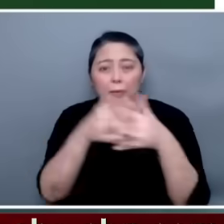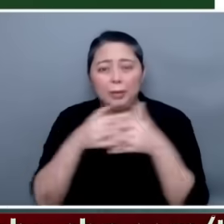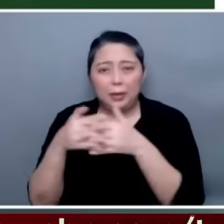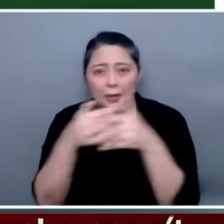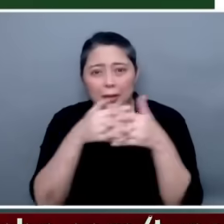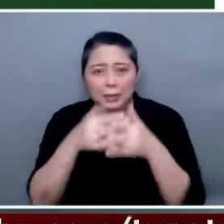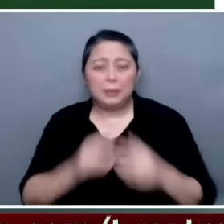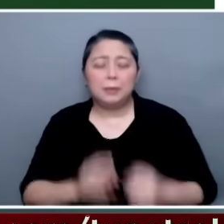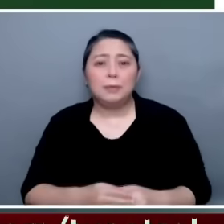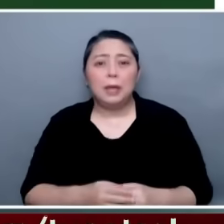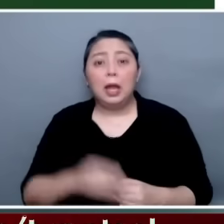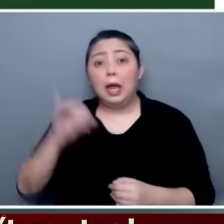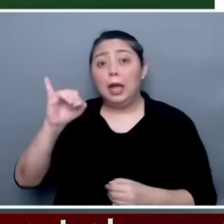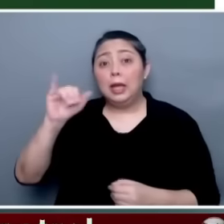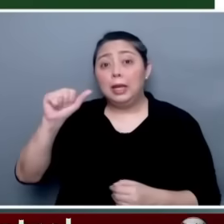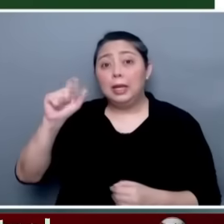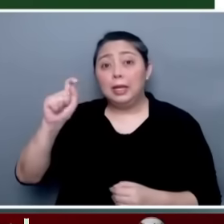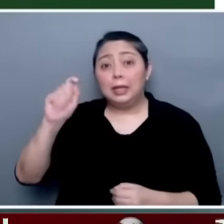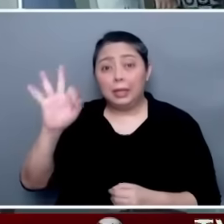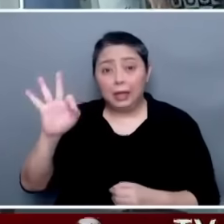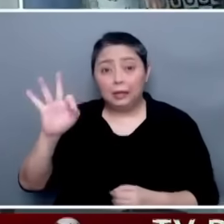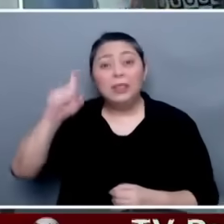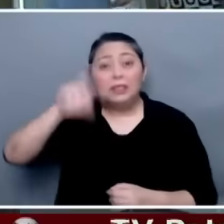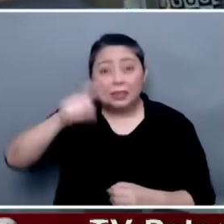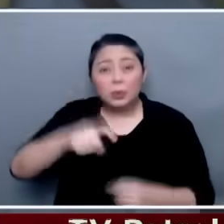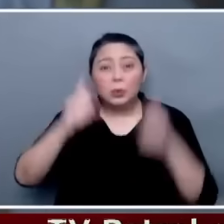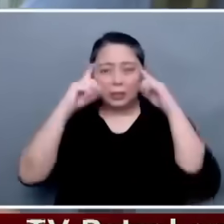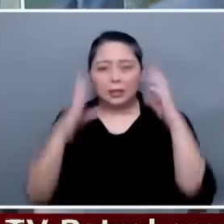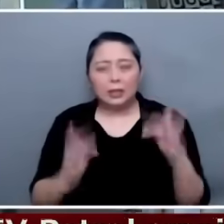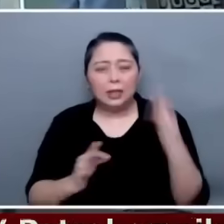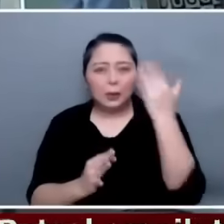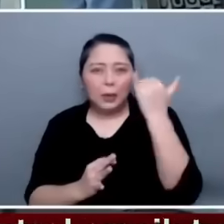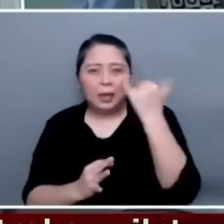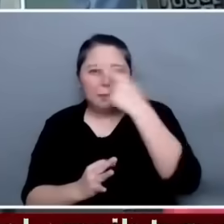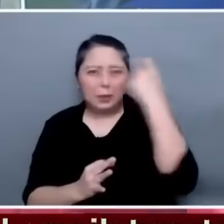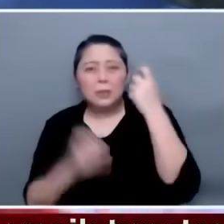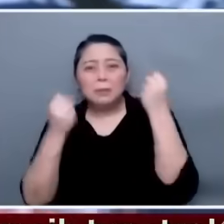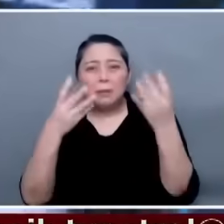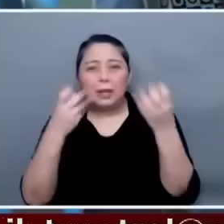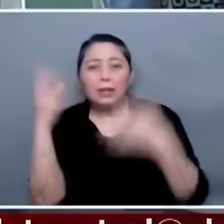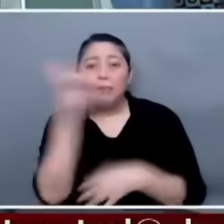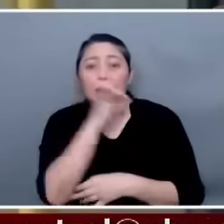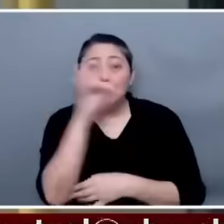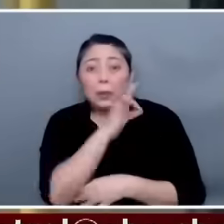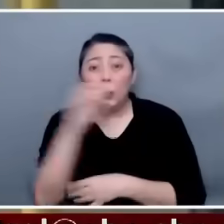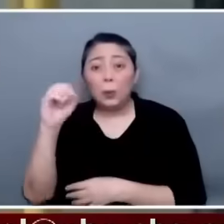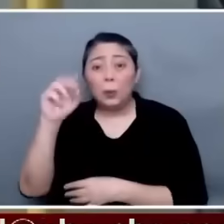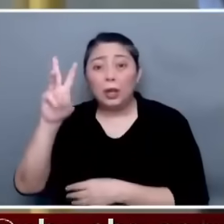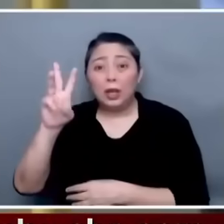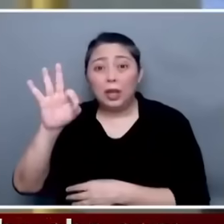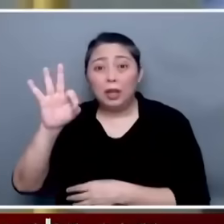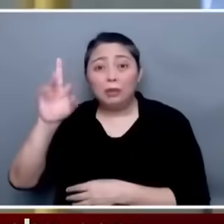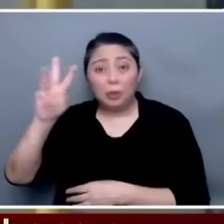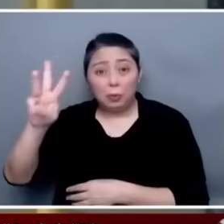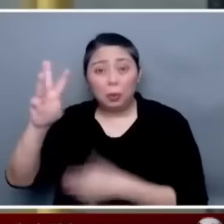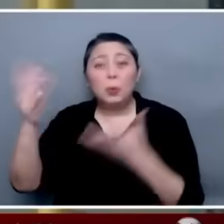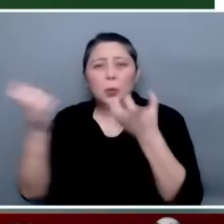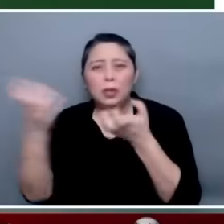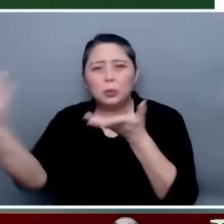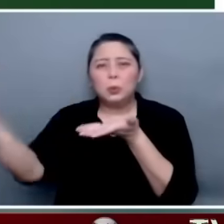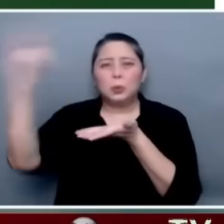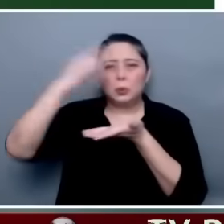Filipinos abroad want to see their loved ones here. No? The IATF is seriously considering allowing them. No?